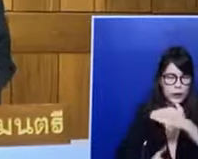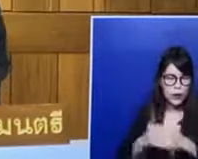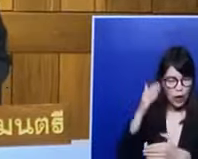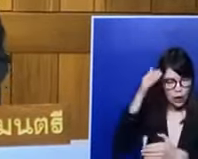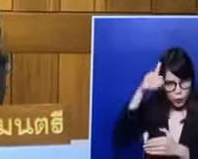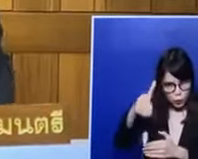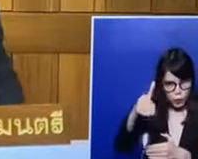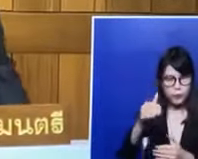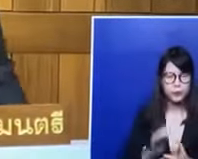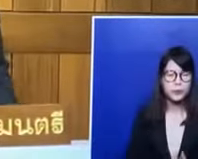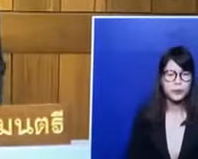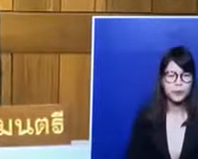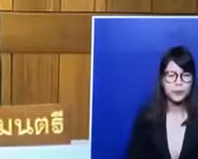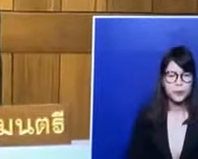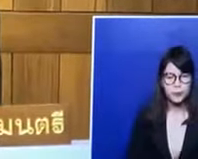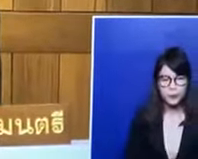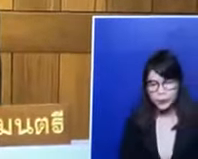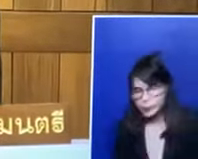อไปนะครับ